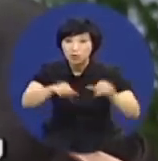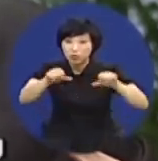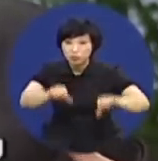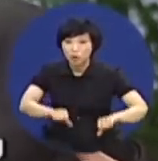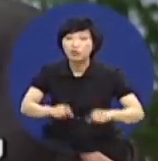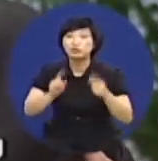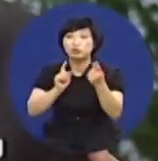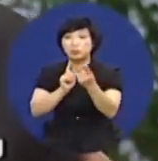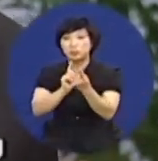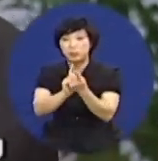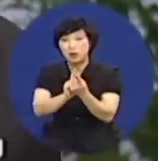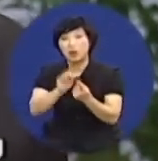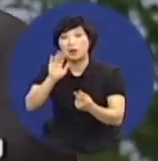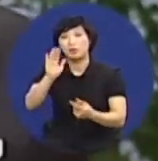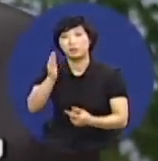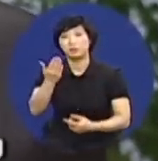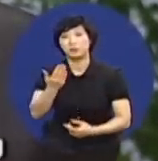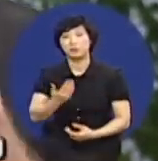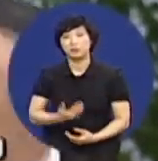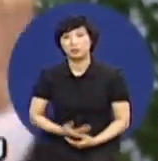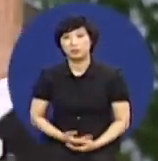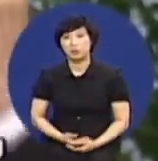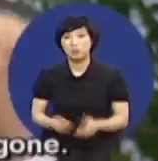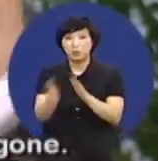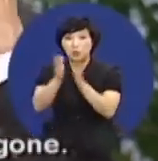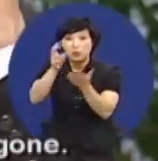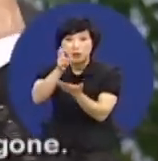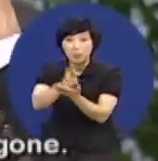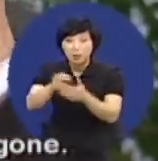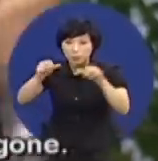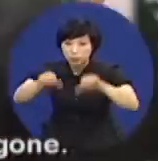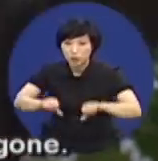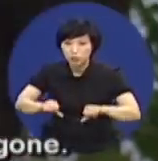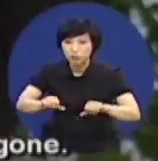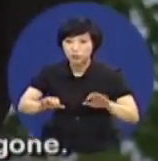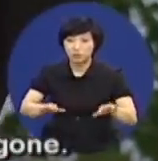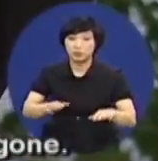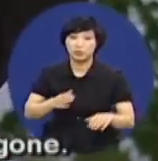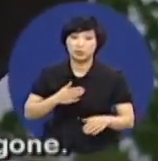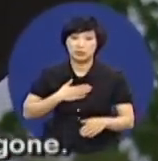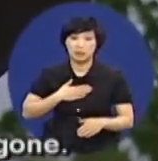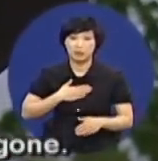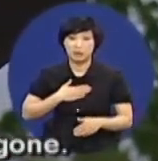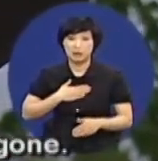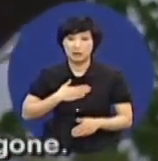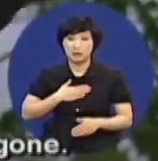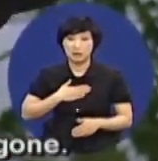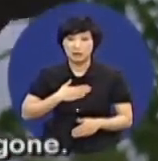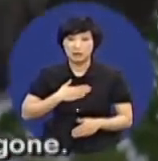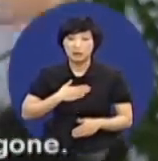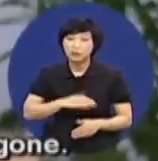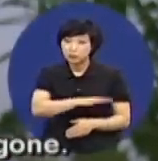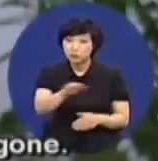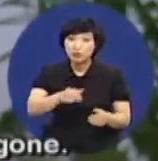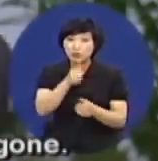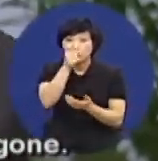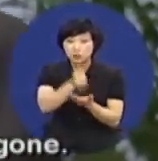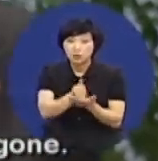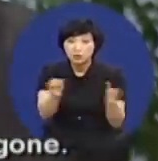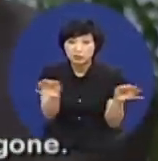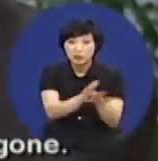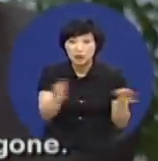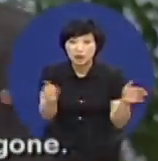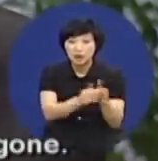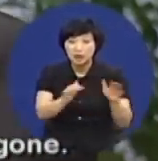のために呪われたものとなって、私たちを律法の呪いから贖い出してくださいました。なぜ